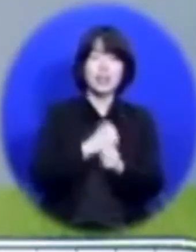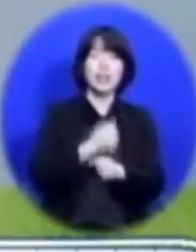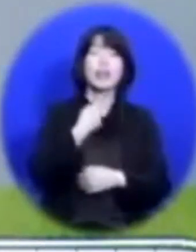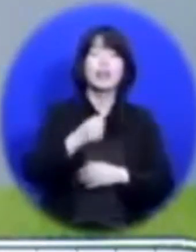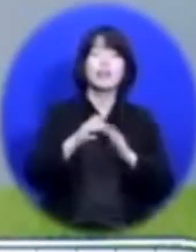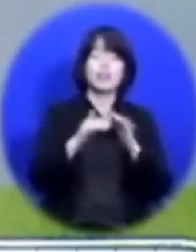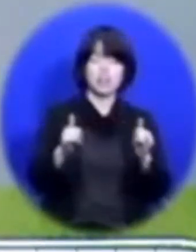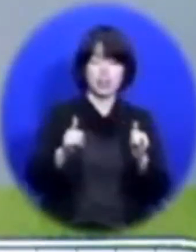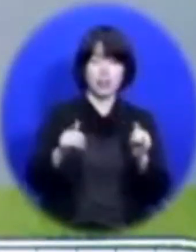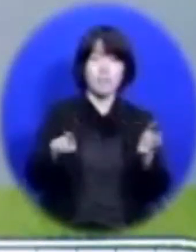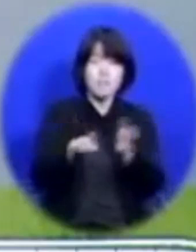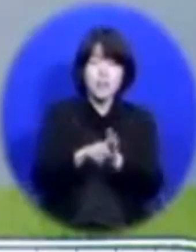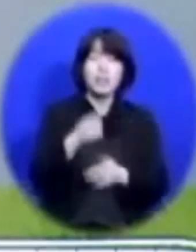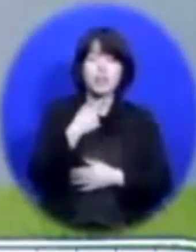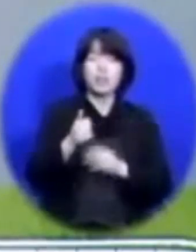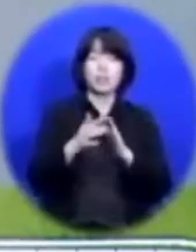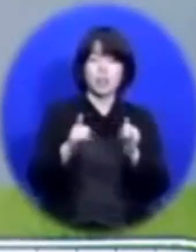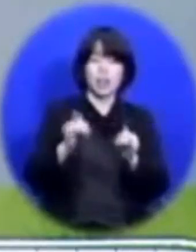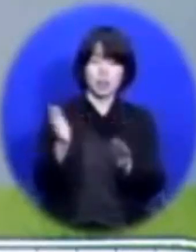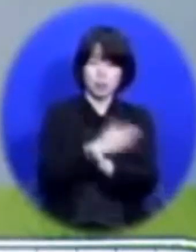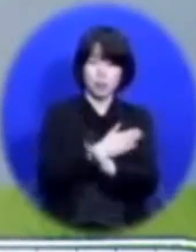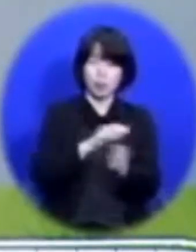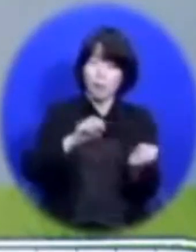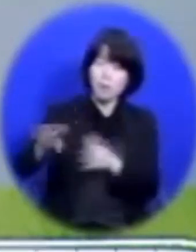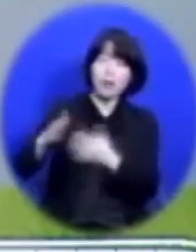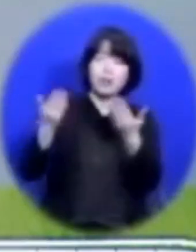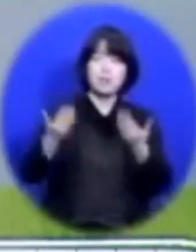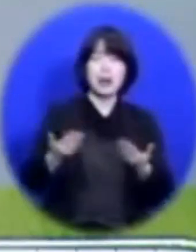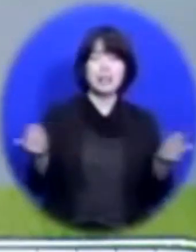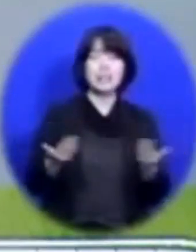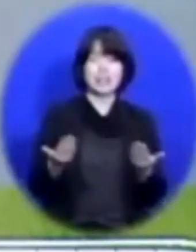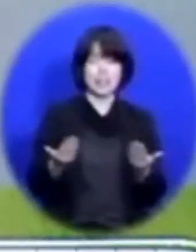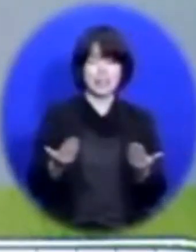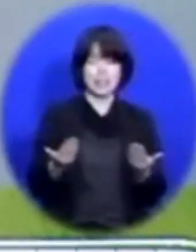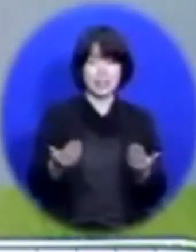. 사랑하고믿었던사람에게버림받는것.여러분모두정도의차이는있겠지만